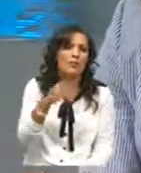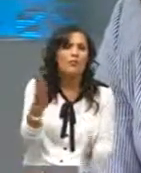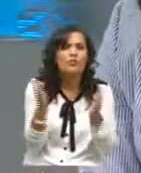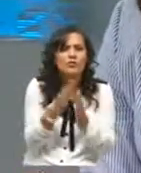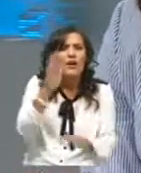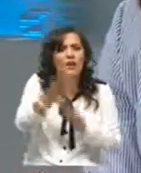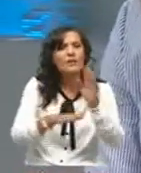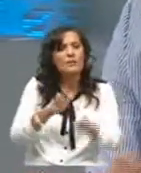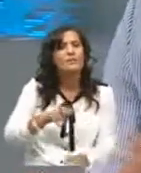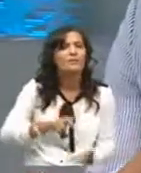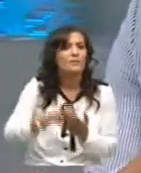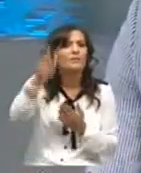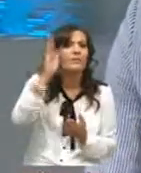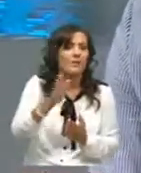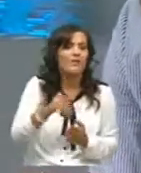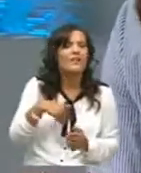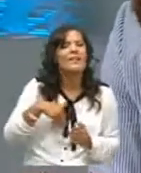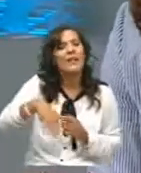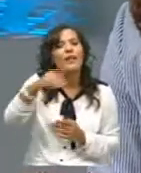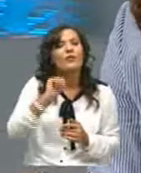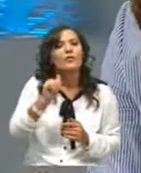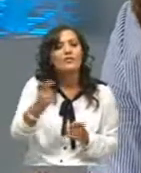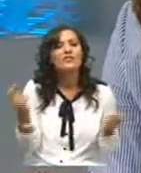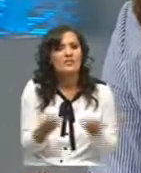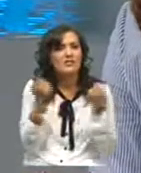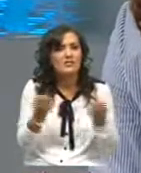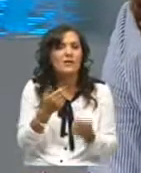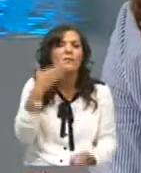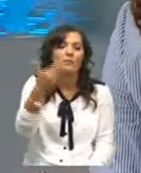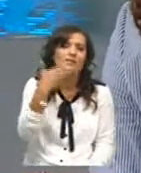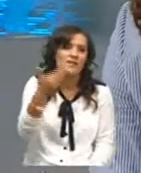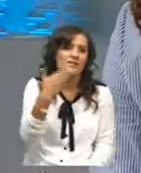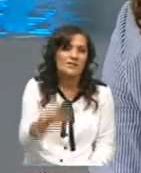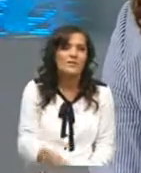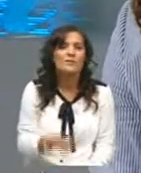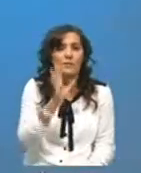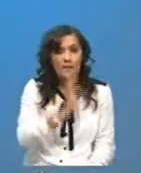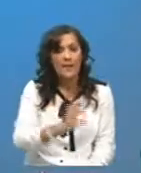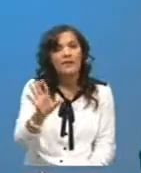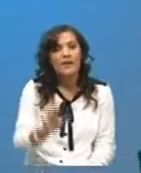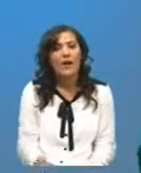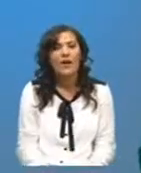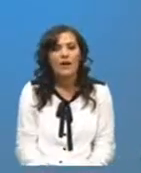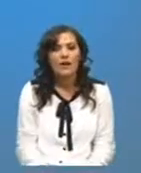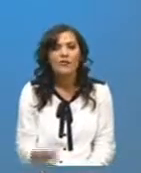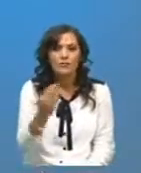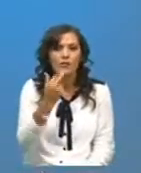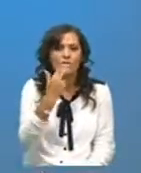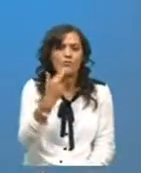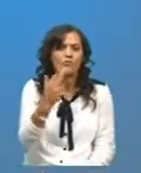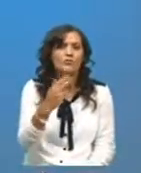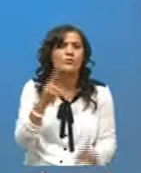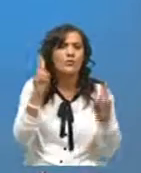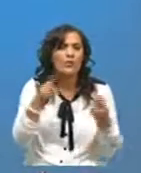küçük adımlarla ilerlesin ler ilerleyen günlerde ile çalışmaktan bahsedeceğiz Tamam harika çok